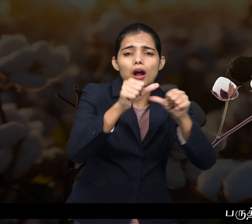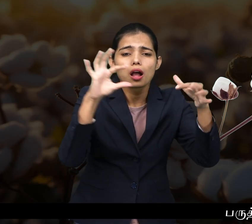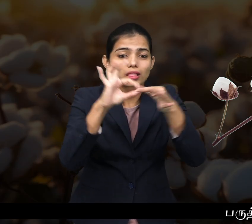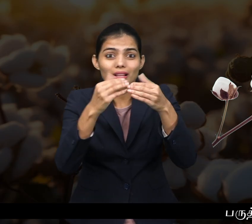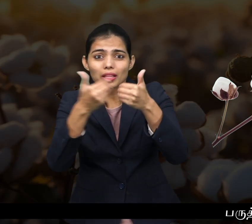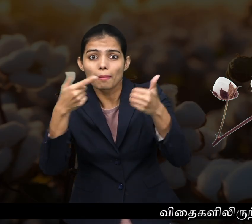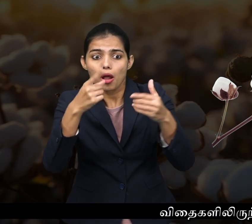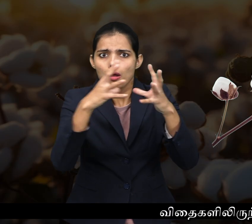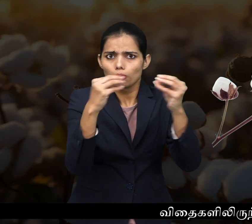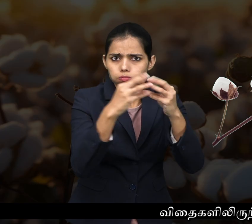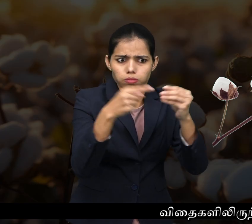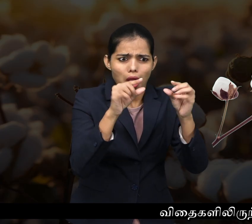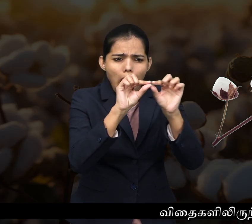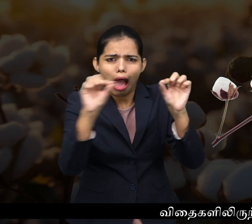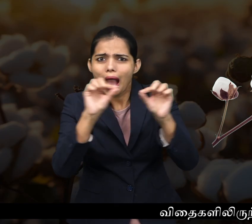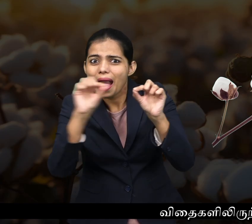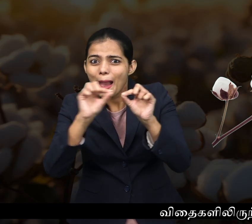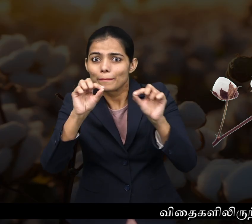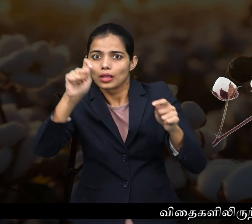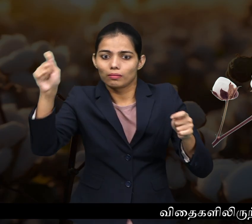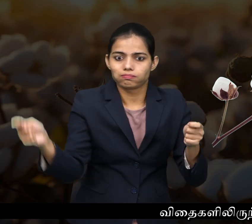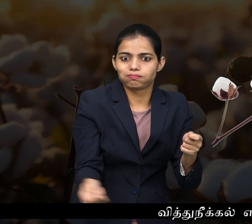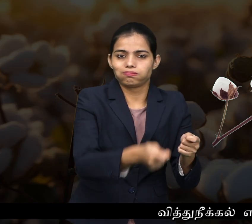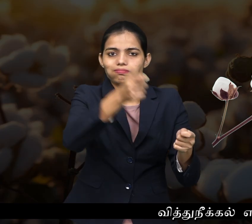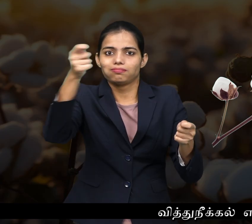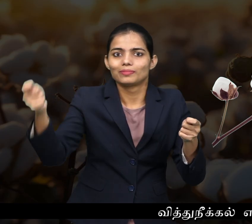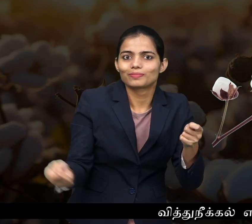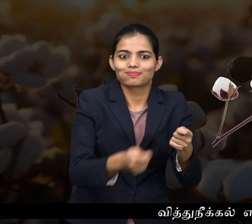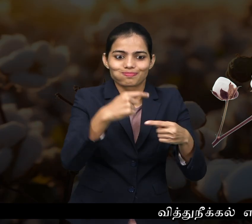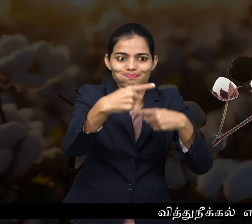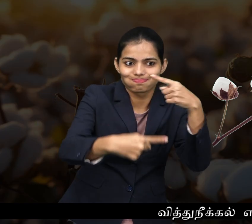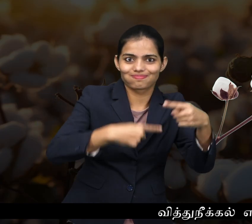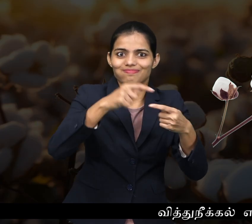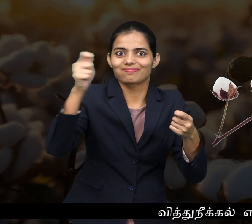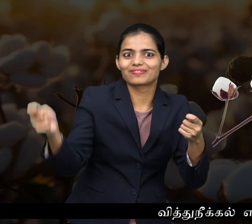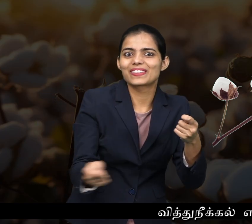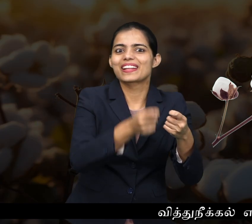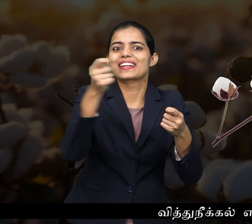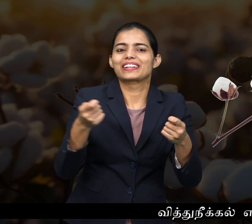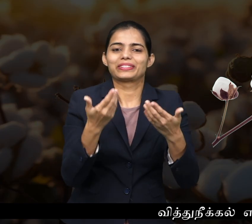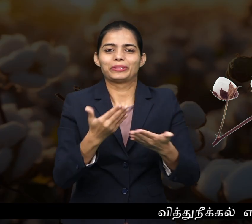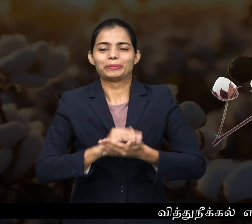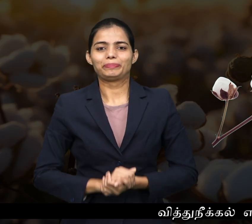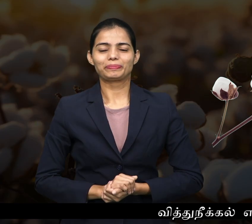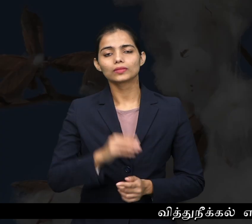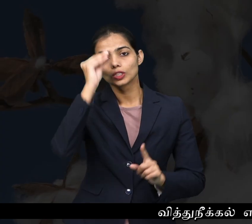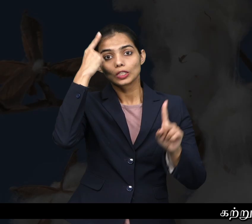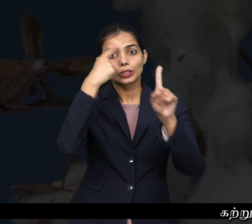பருத்தி இழைகளை விதைகளிலிருந்து பிரிக்கும் செயல்முறை வித்து நீக்கல் என்று அழைக்கப்படுகிறது.